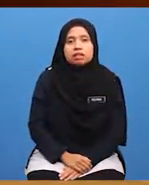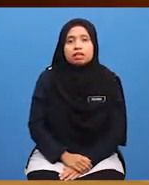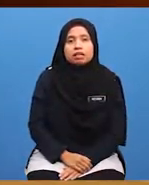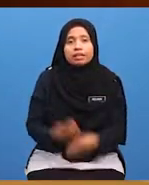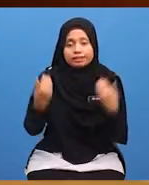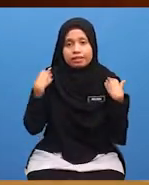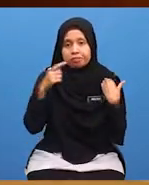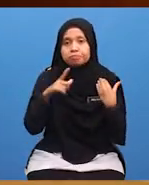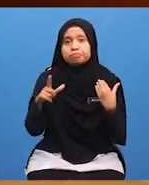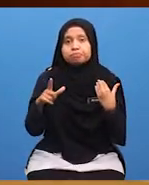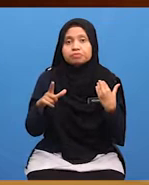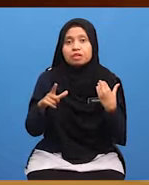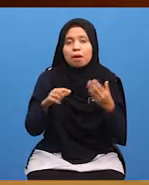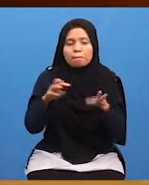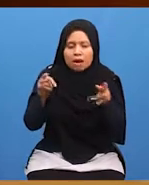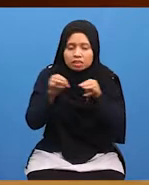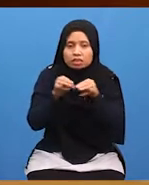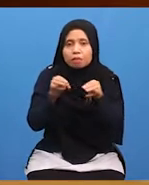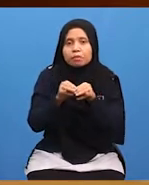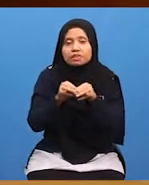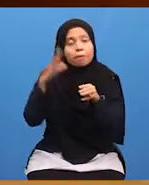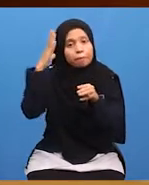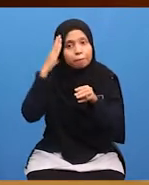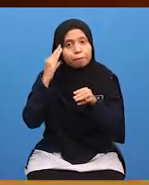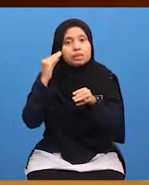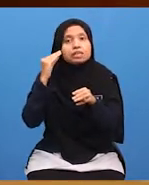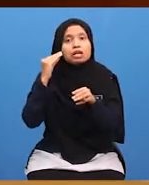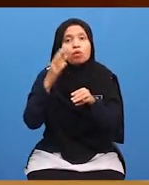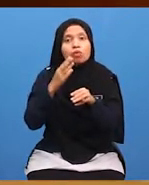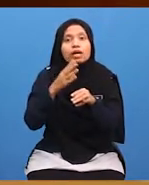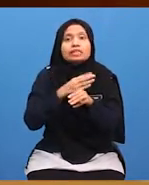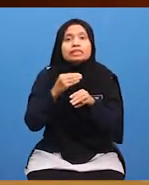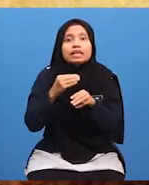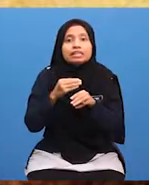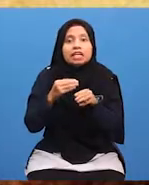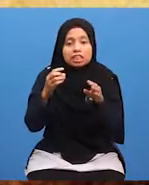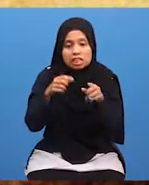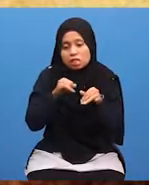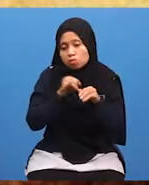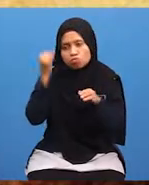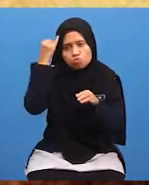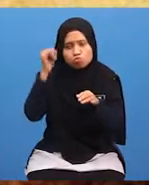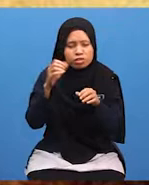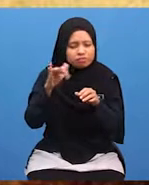terdiri daripada pelbagai pengetahuan dan cabang ilmu.